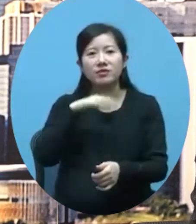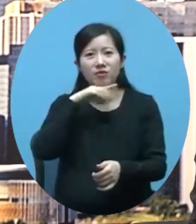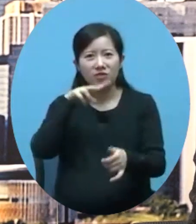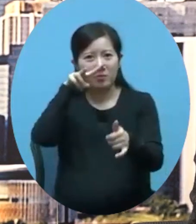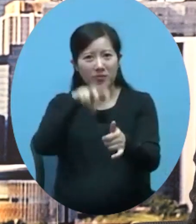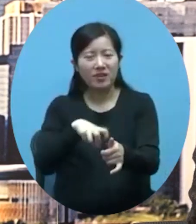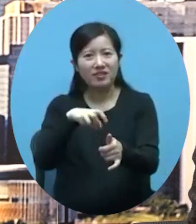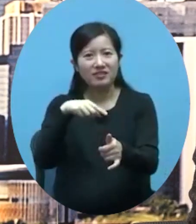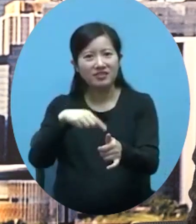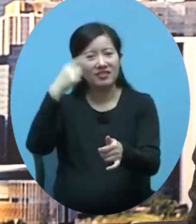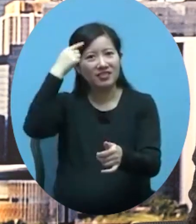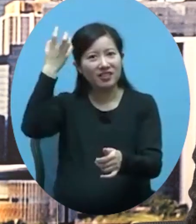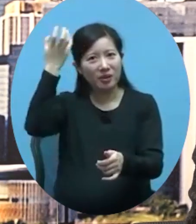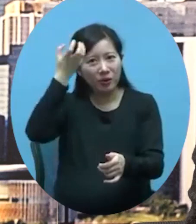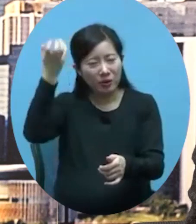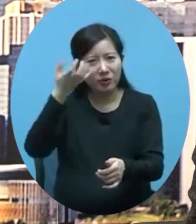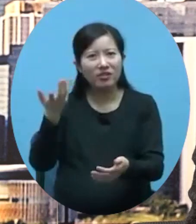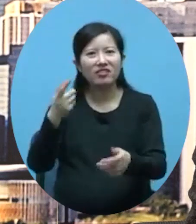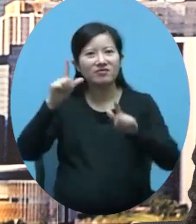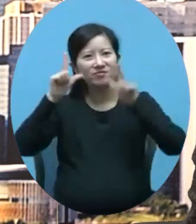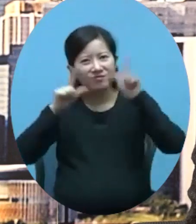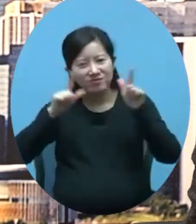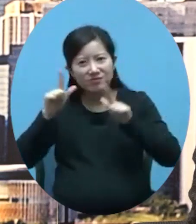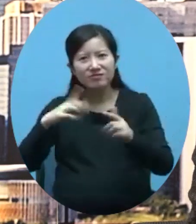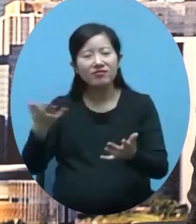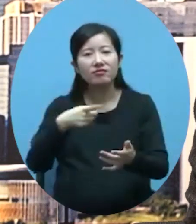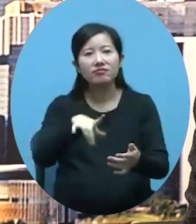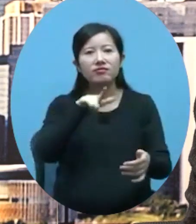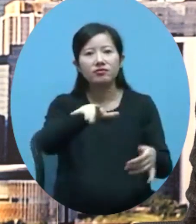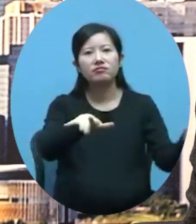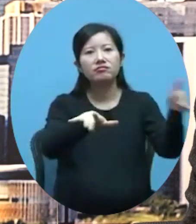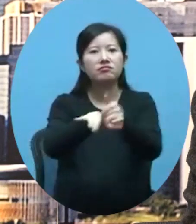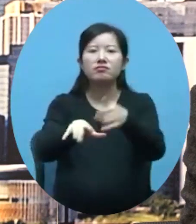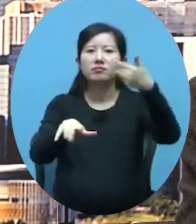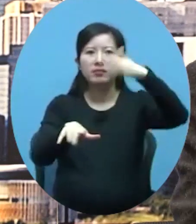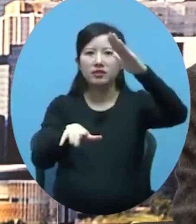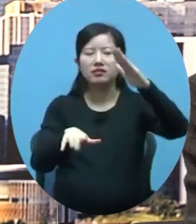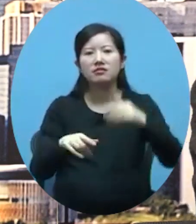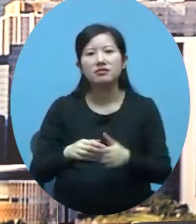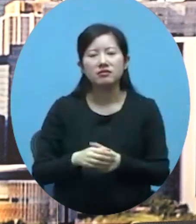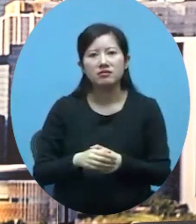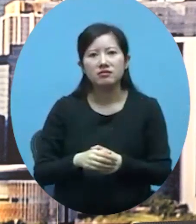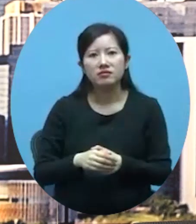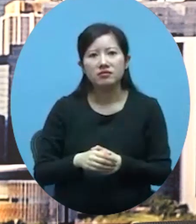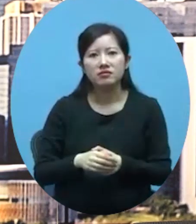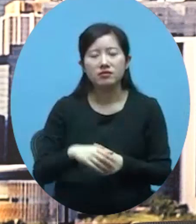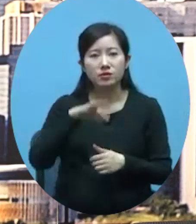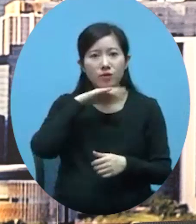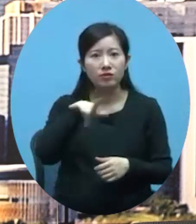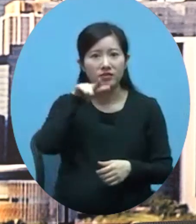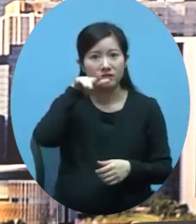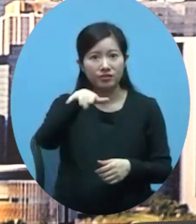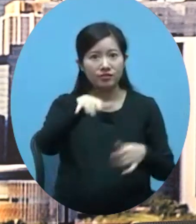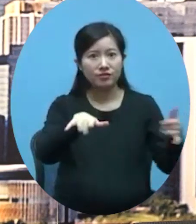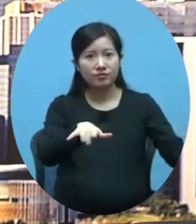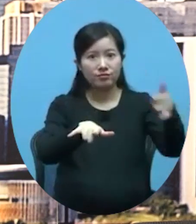比如发烧或者有医学象征呢他们都是不可以上飞机的那就是说可以上飞机这